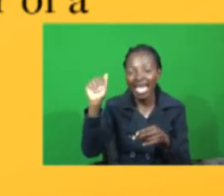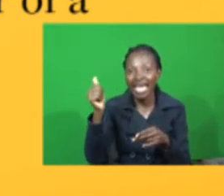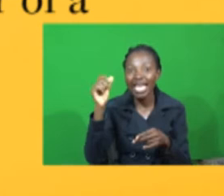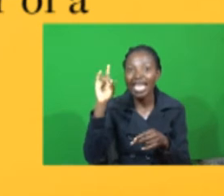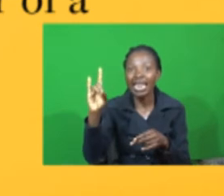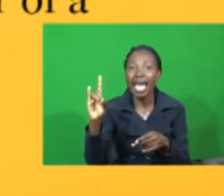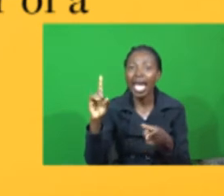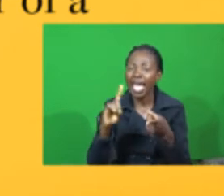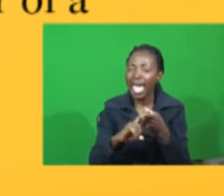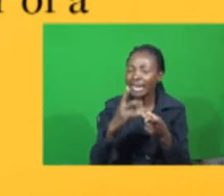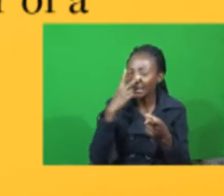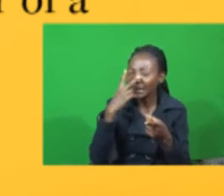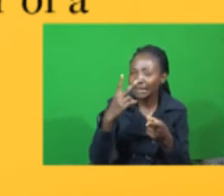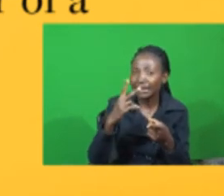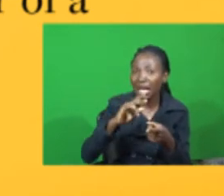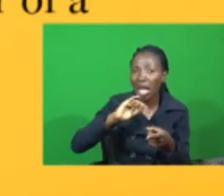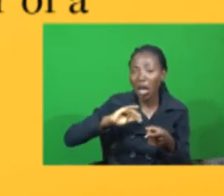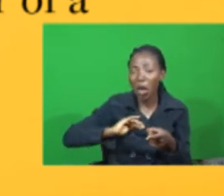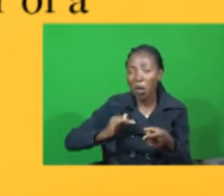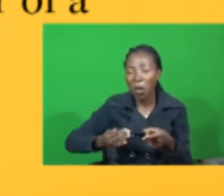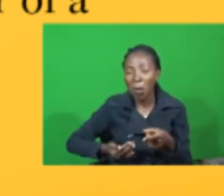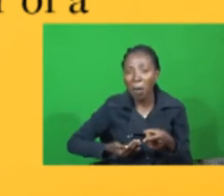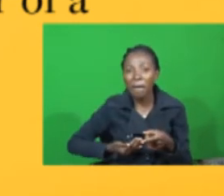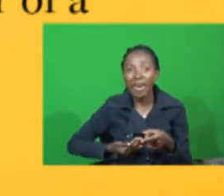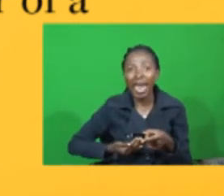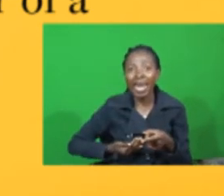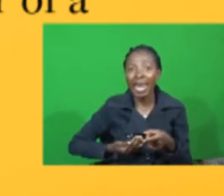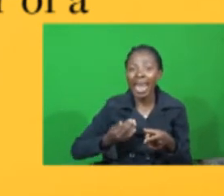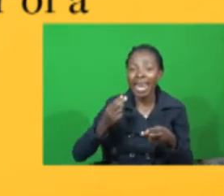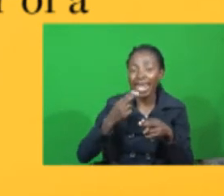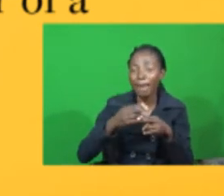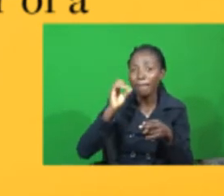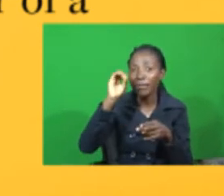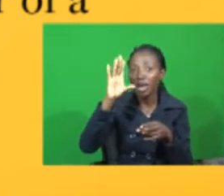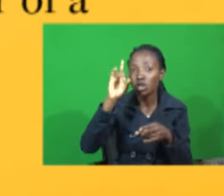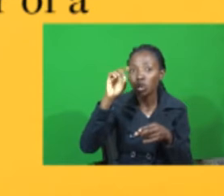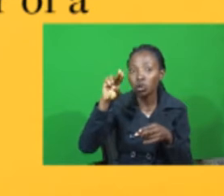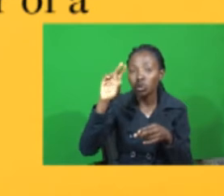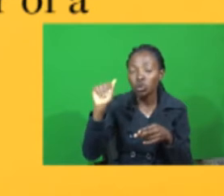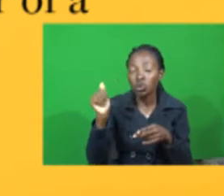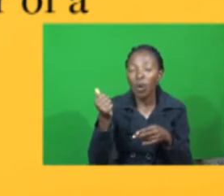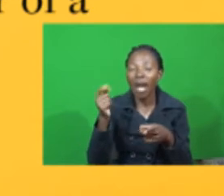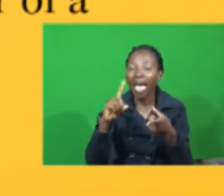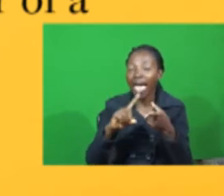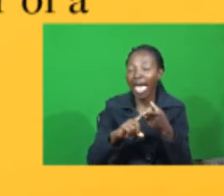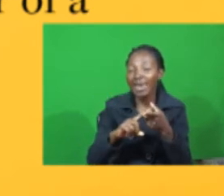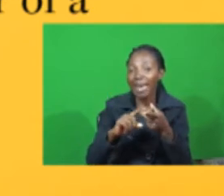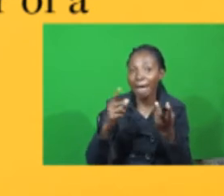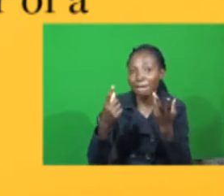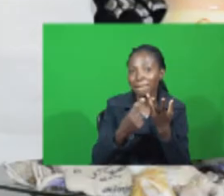Juda akaonapo mukunda womumwe munhu muKenani wainzi Shua akamtora akapinda